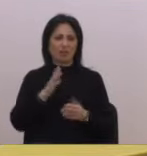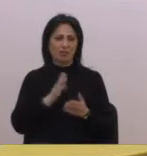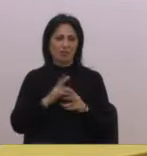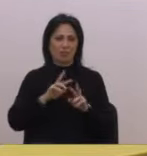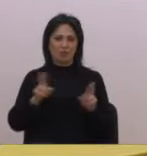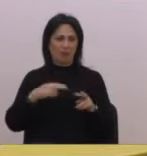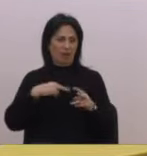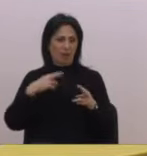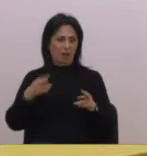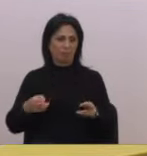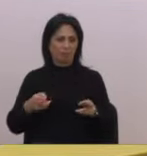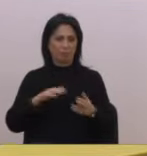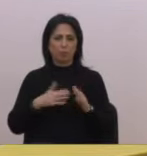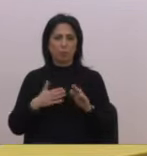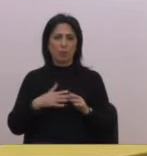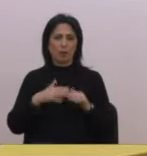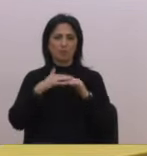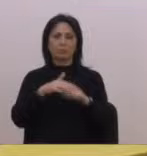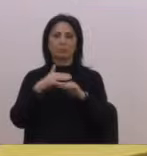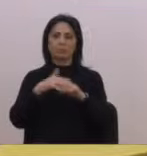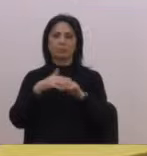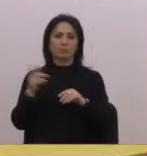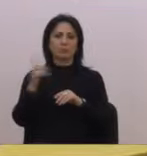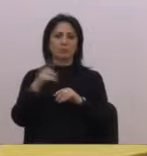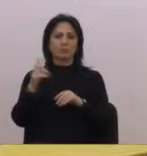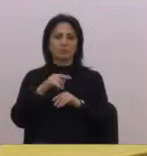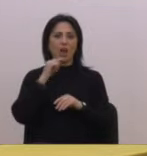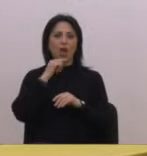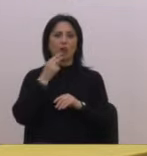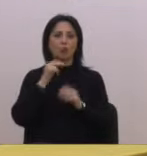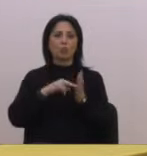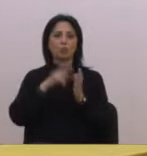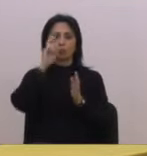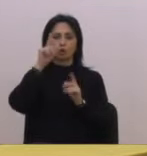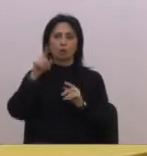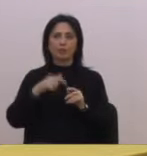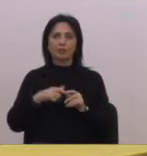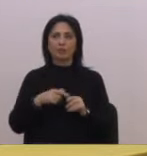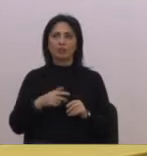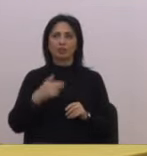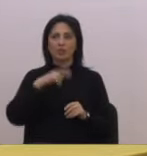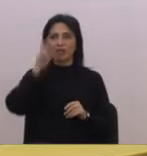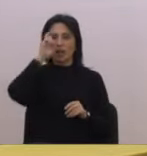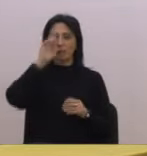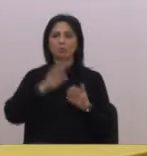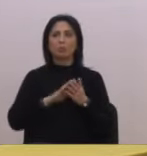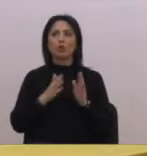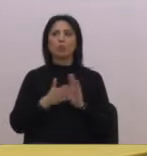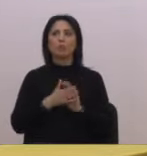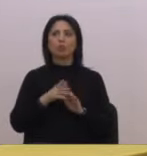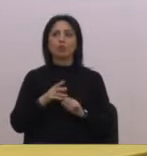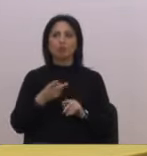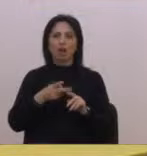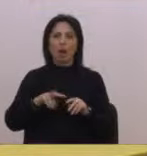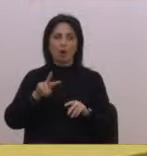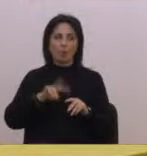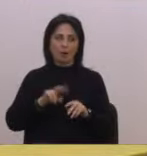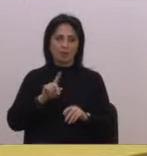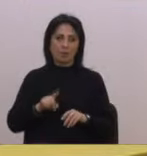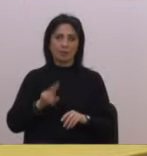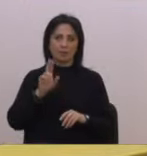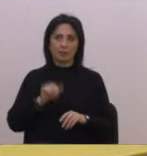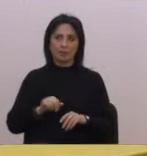ce neri, მდგომარეობა ეკონომიკის და ეს ეკონომიკა მინდა გითხრათ რომ ჩვენს ხელისუფლებებს ჩვენი ხელისუფლების პირობებში გაორმაგდა